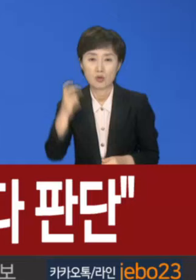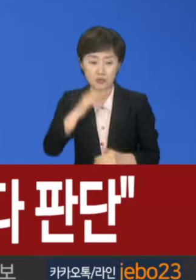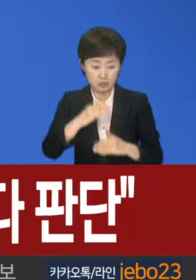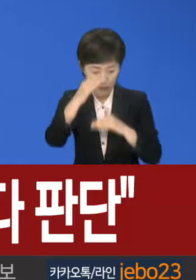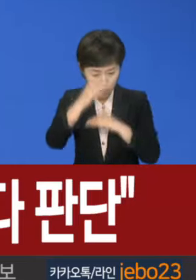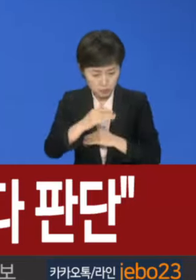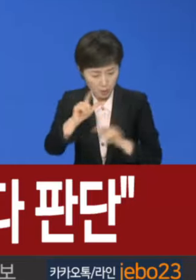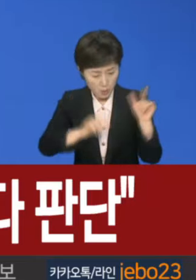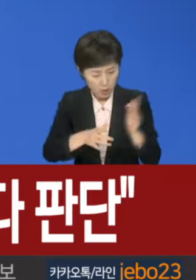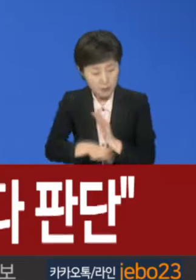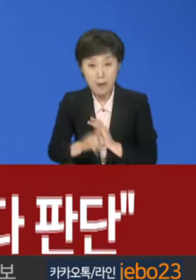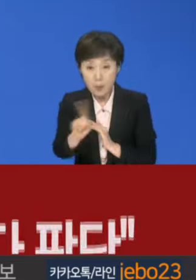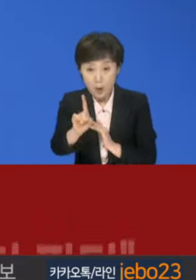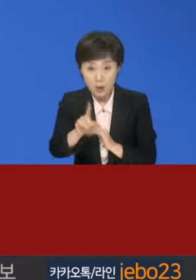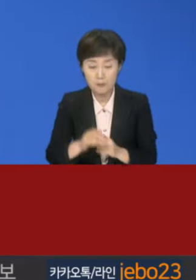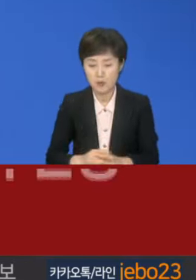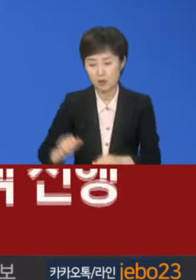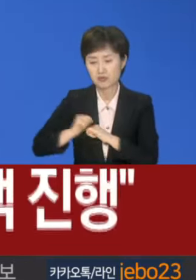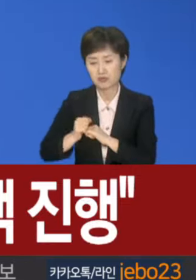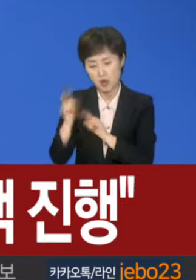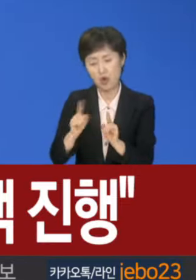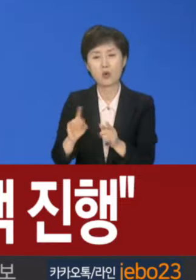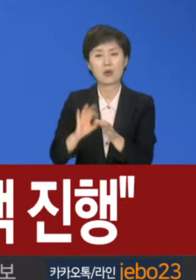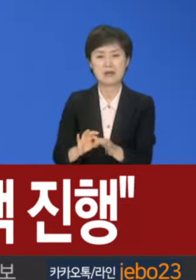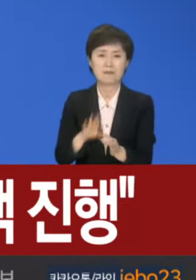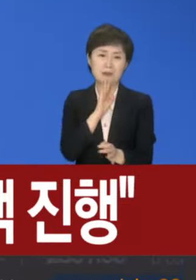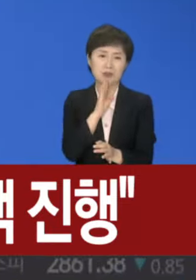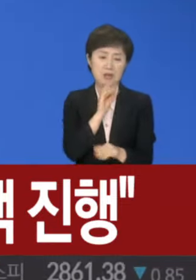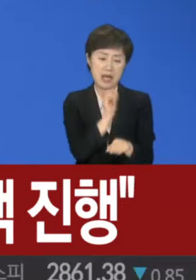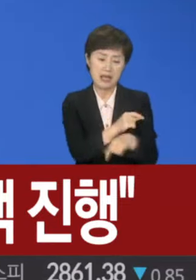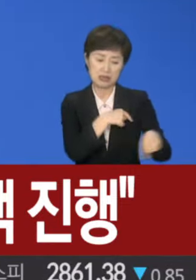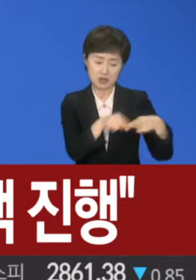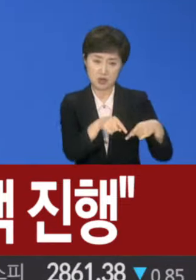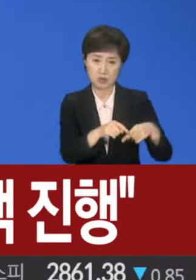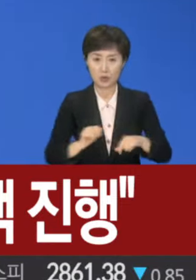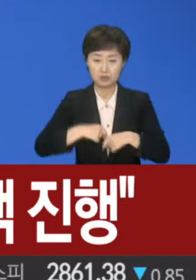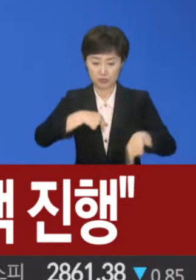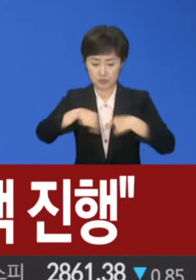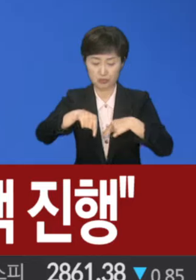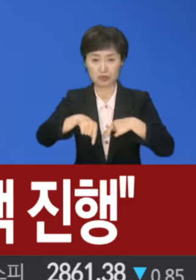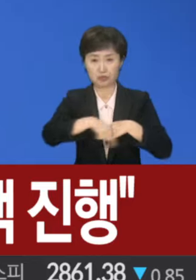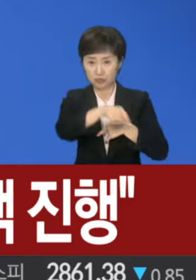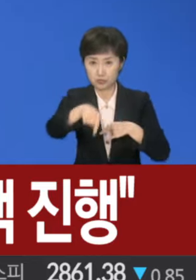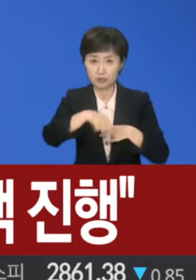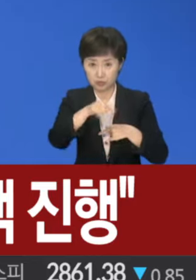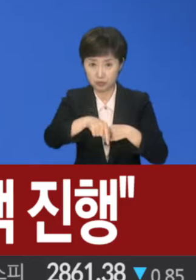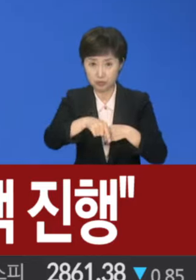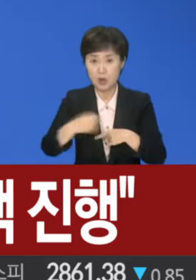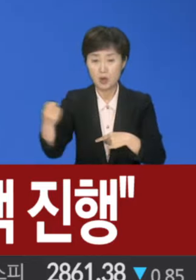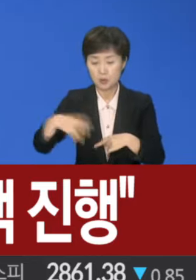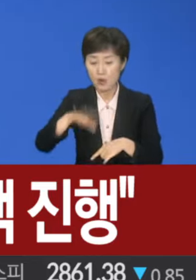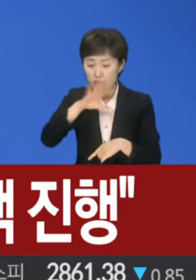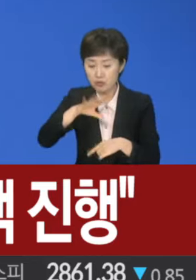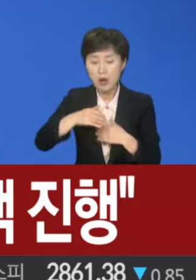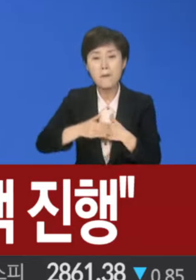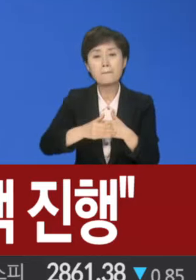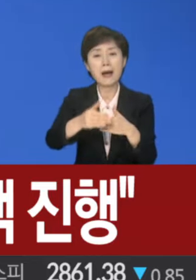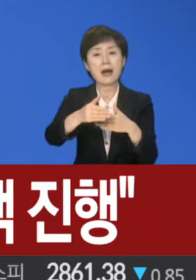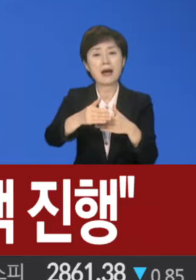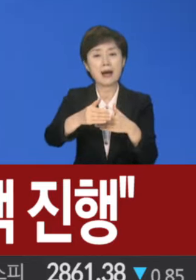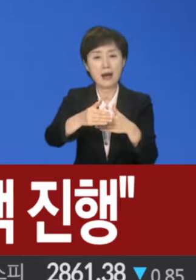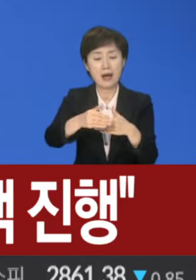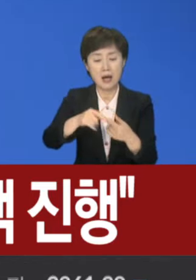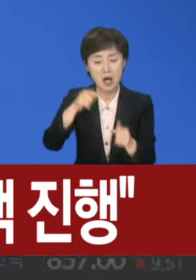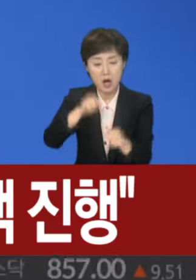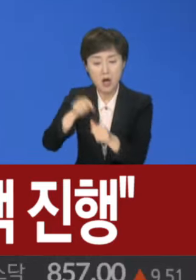태도를 지적한 것은 군대의 기강에 관한 사항으로 행정과 군수, 군기, 내부 편성, 훈련 등에 관한 지침